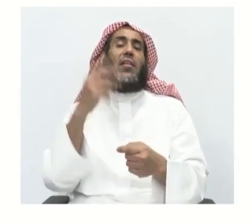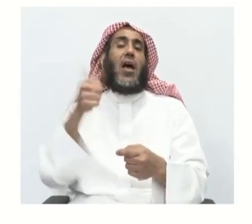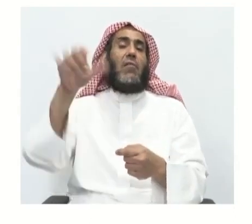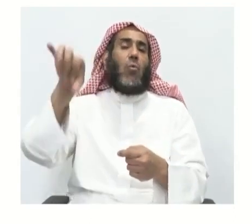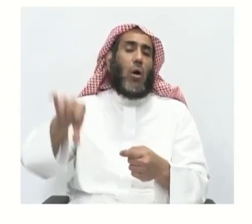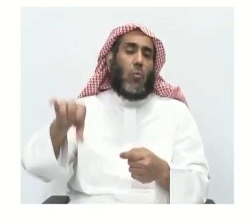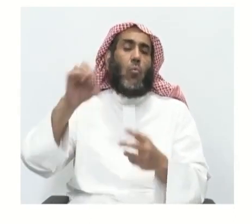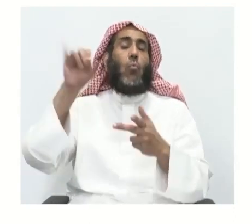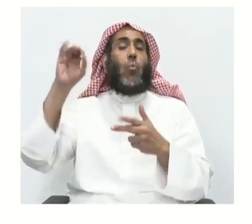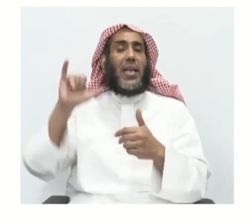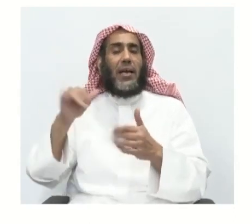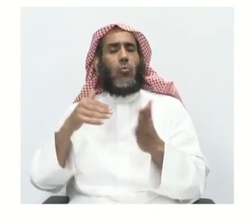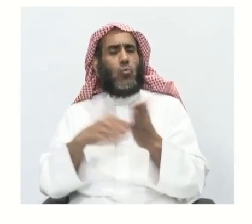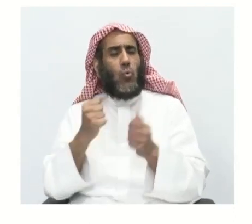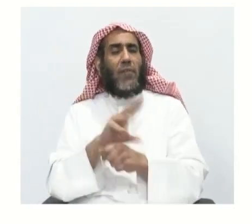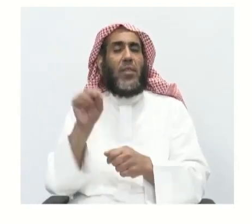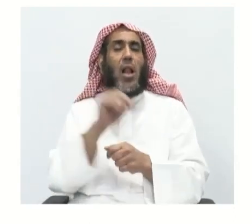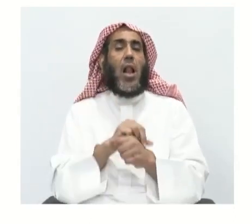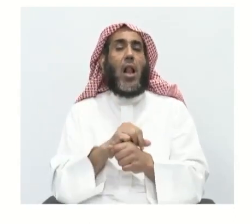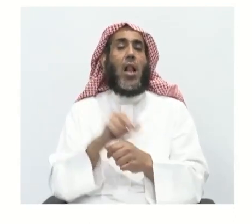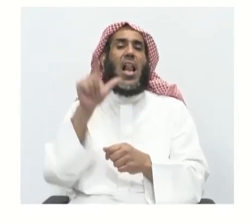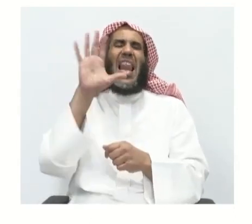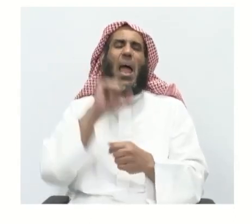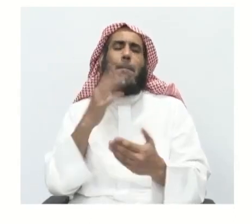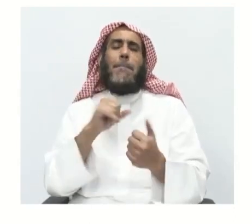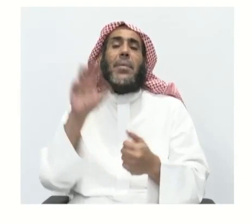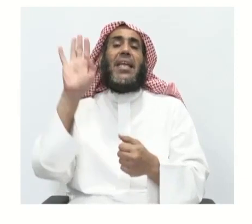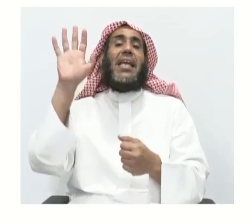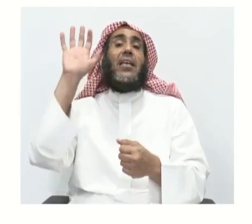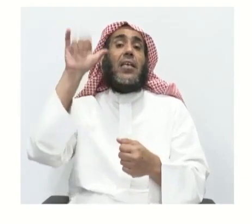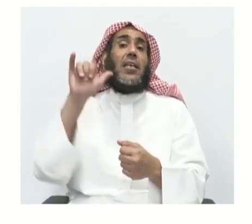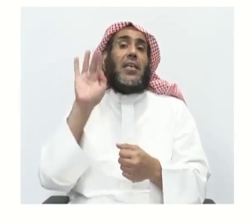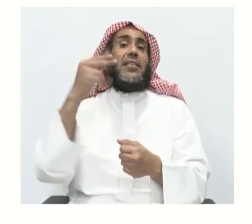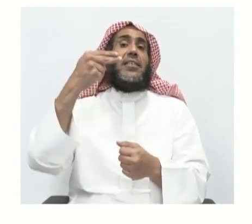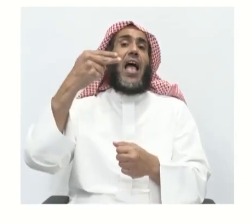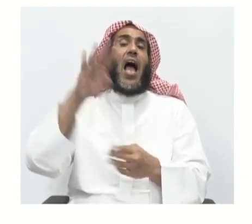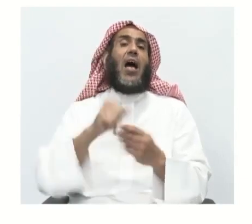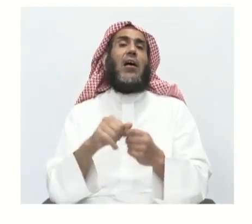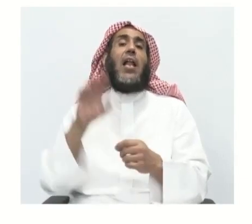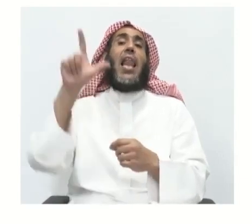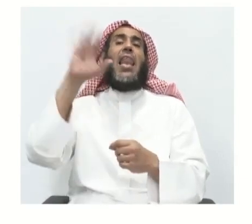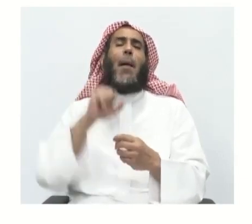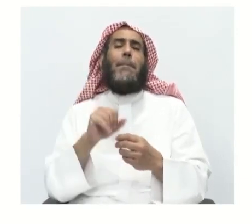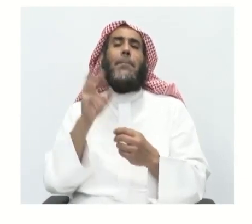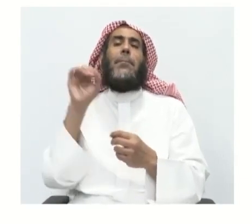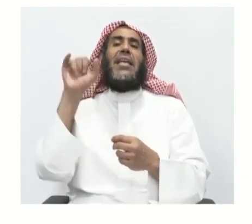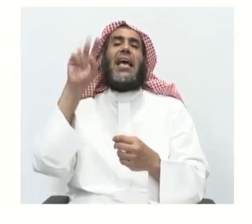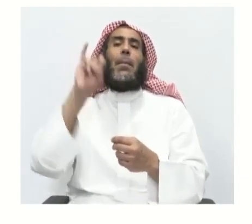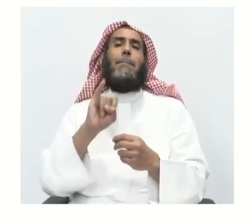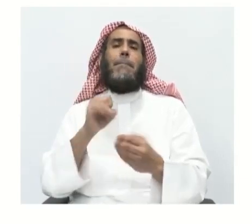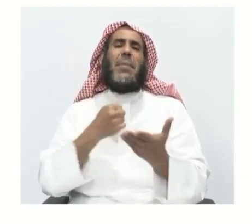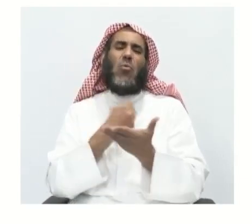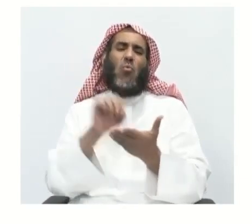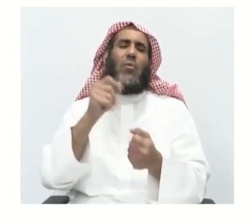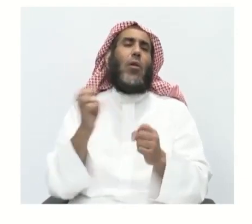هي الف والواو والياء مثل لم يسعى هنا سبق بدا جزم لم يرمي اصلها يرمي اخرها